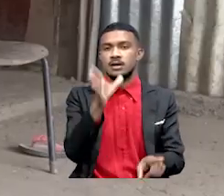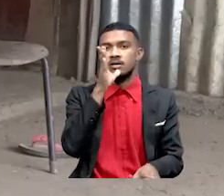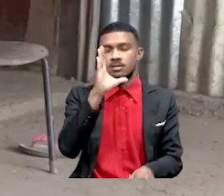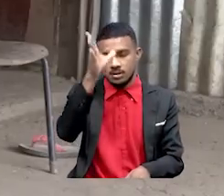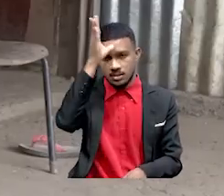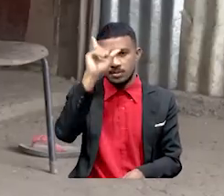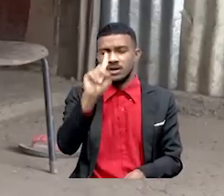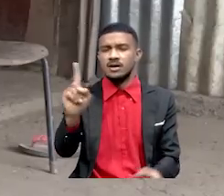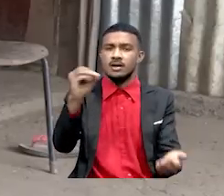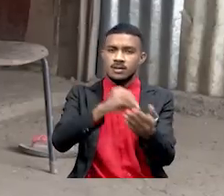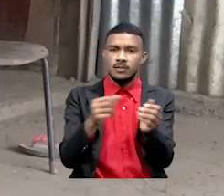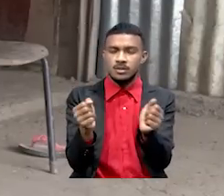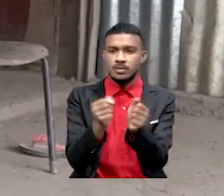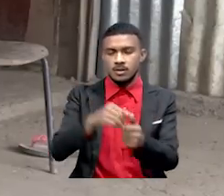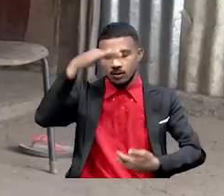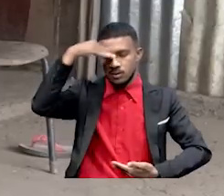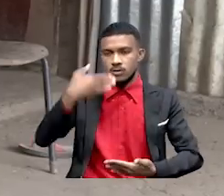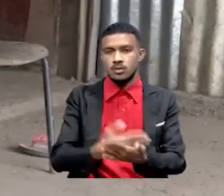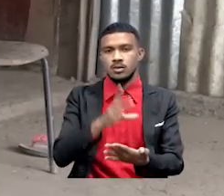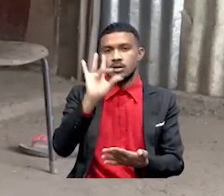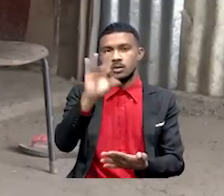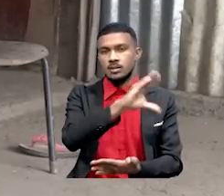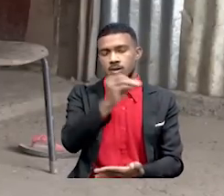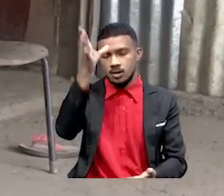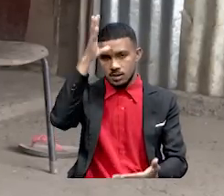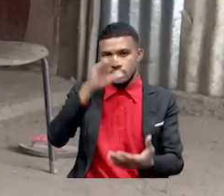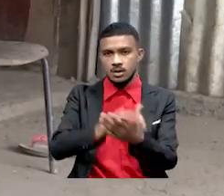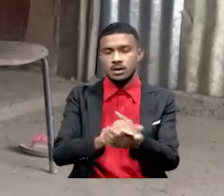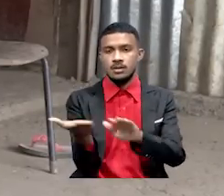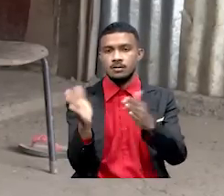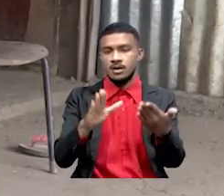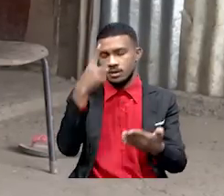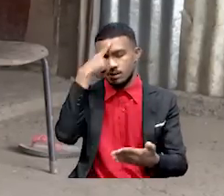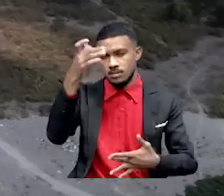ida, bani oang neng walu hafoi nelaing mate tambah sofre moras.